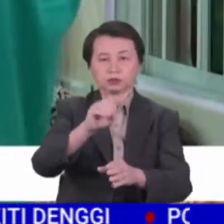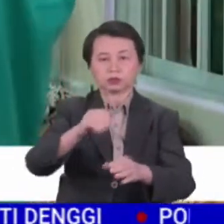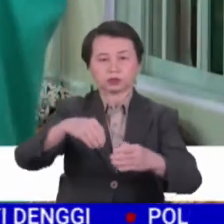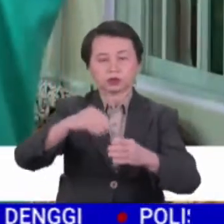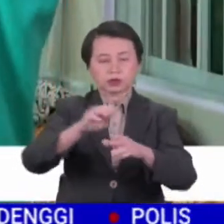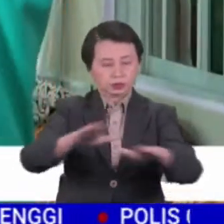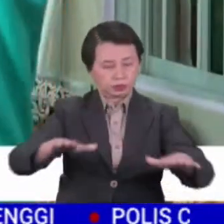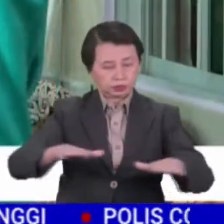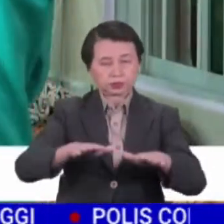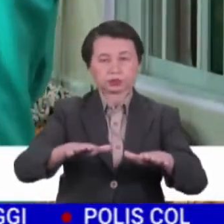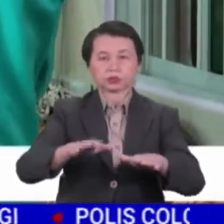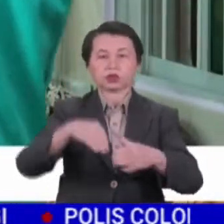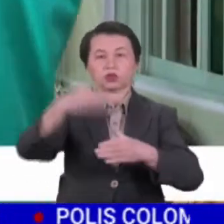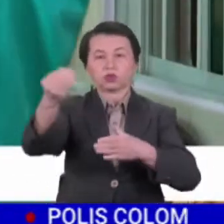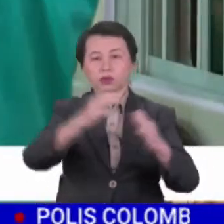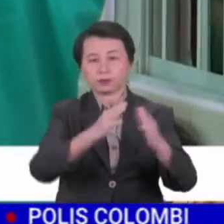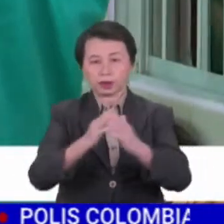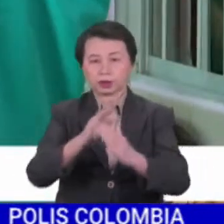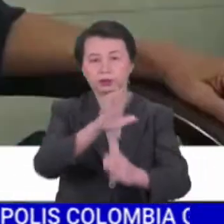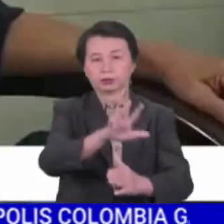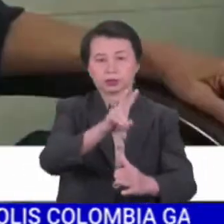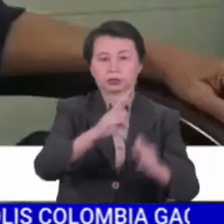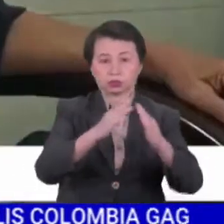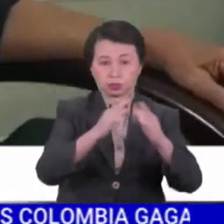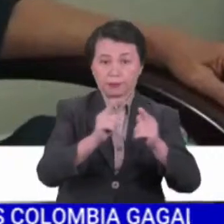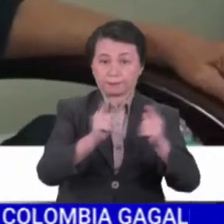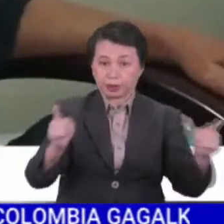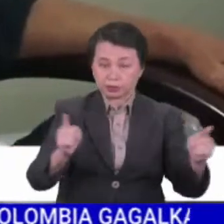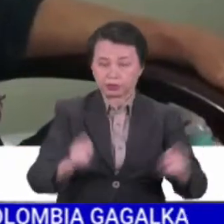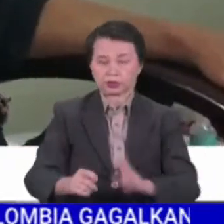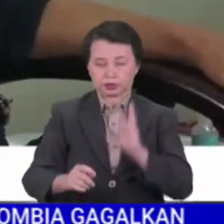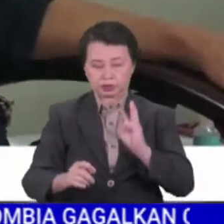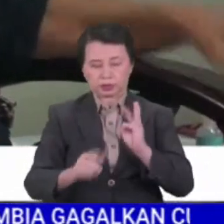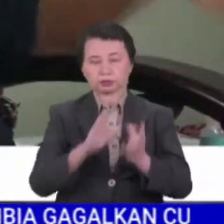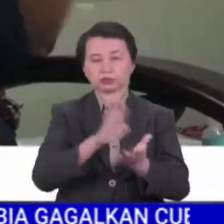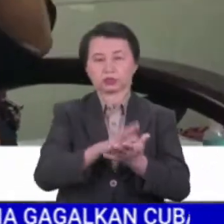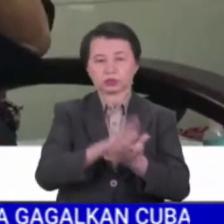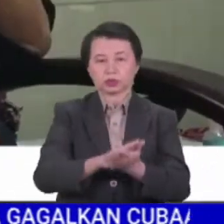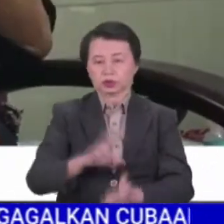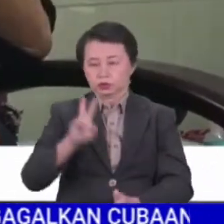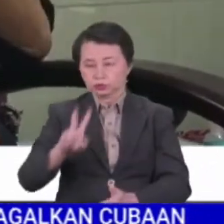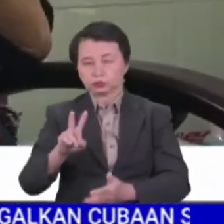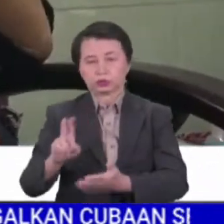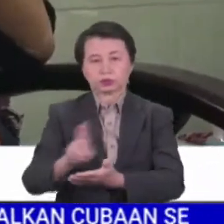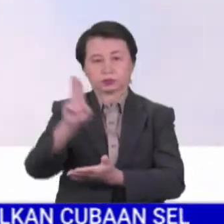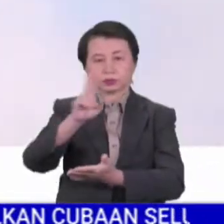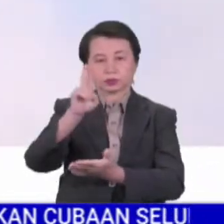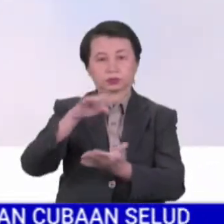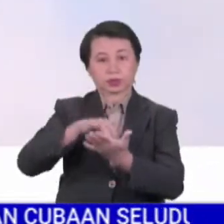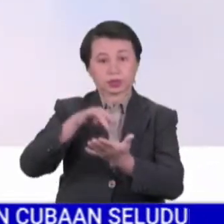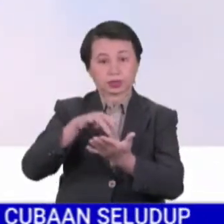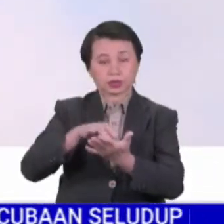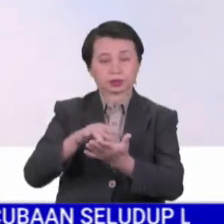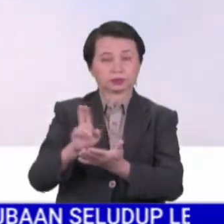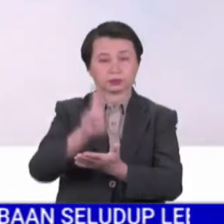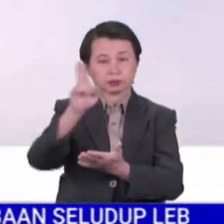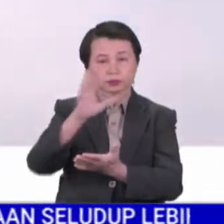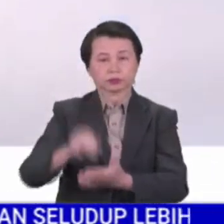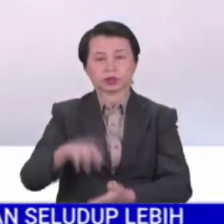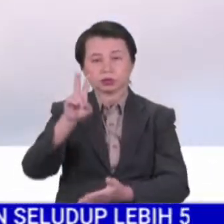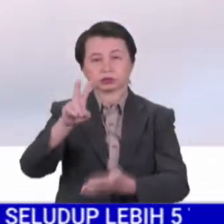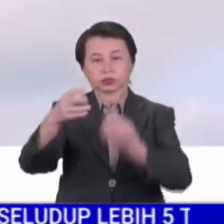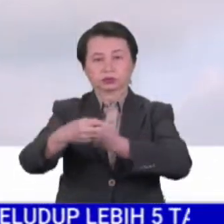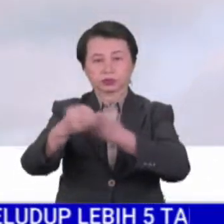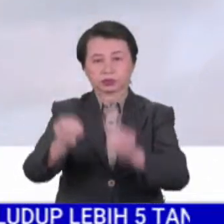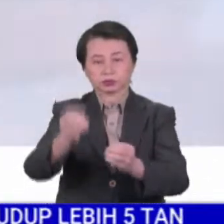luar bandar, merangkumi 52 rumah panjang, 6 buah sekolah, 2 institusi pengajian tinggi dan 2